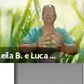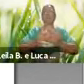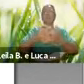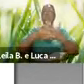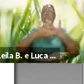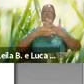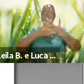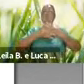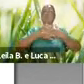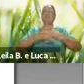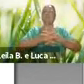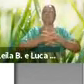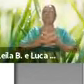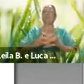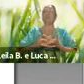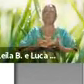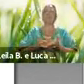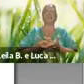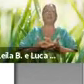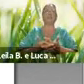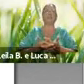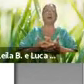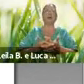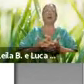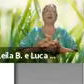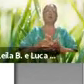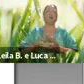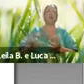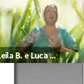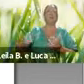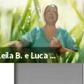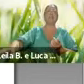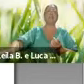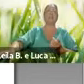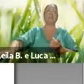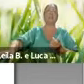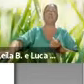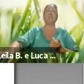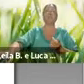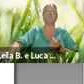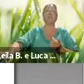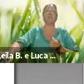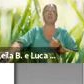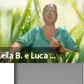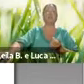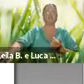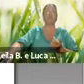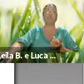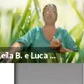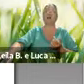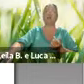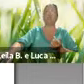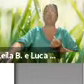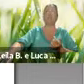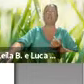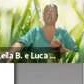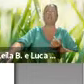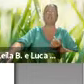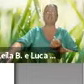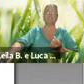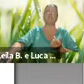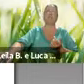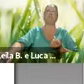e tessendo così intorno alla nostra anima una spessa rete di impulsi a